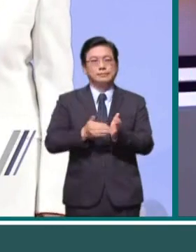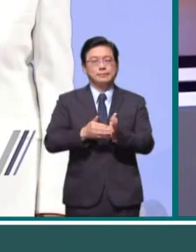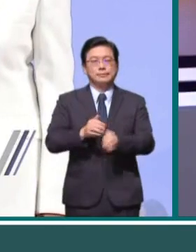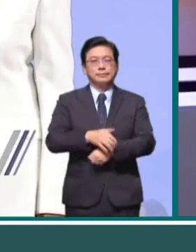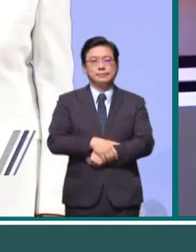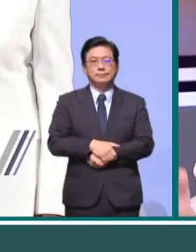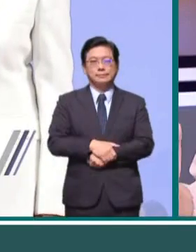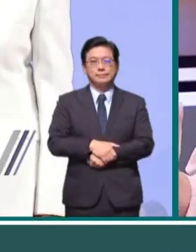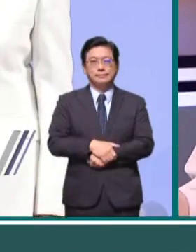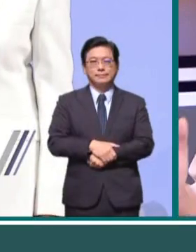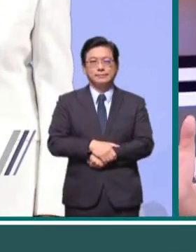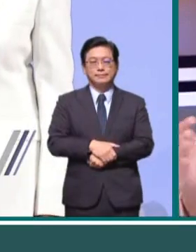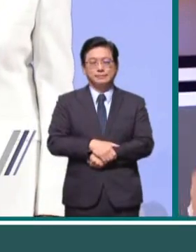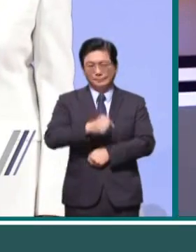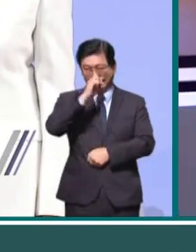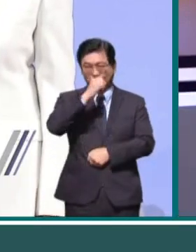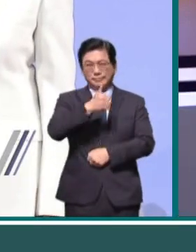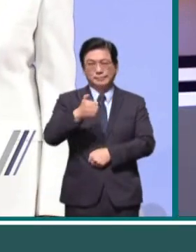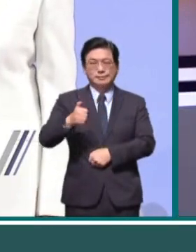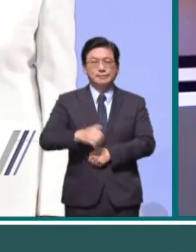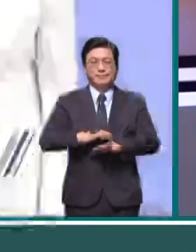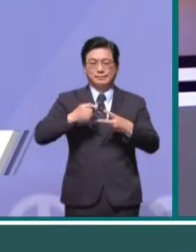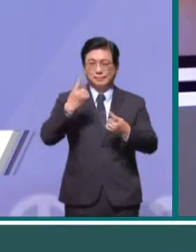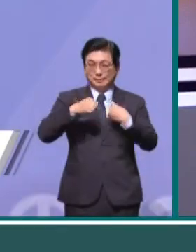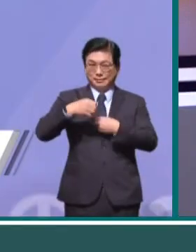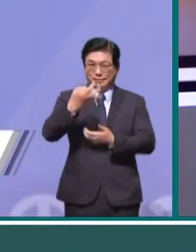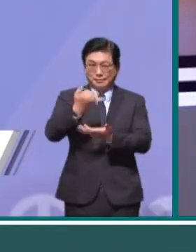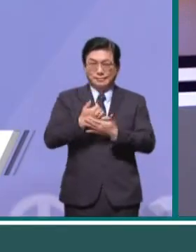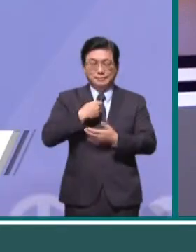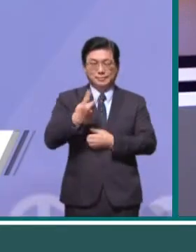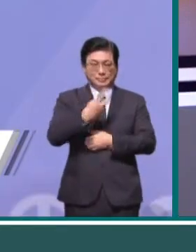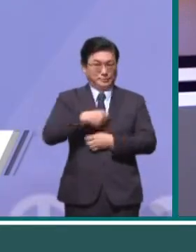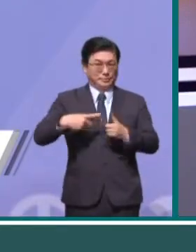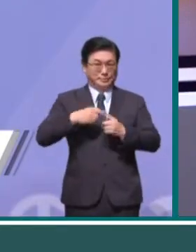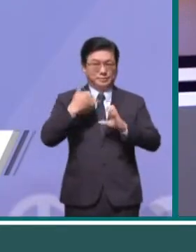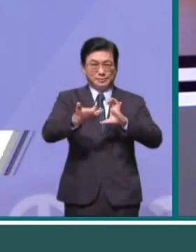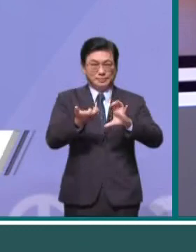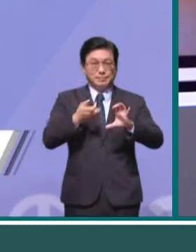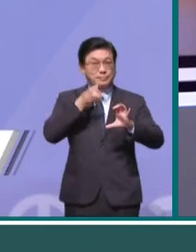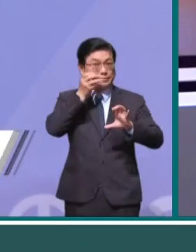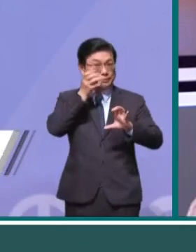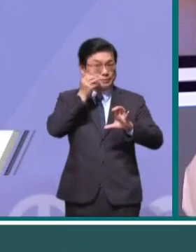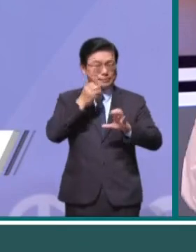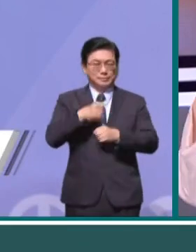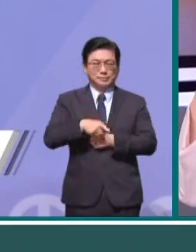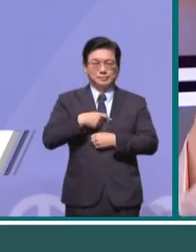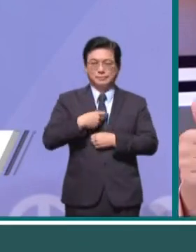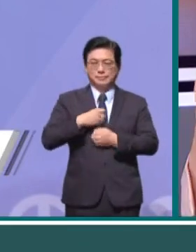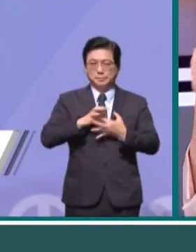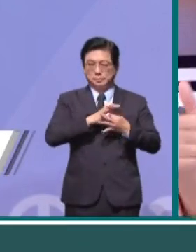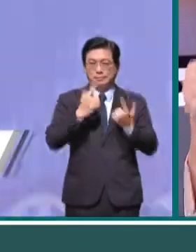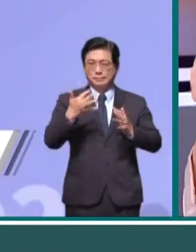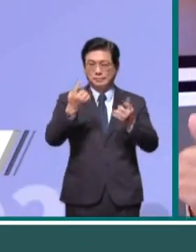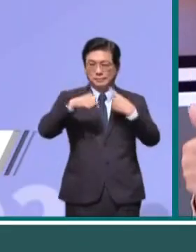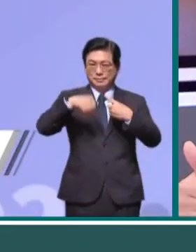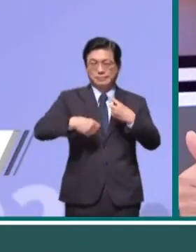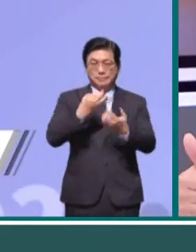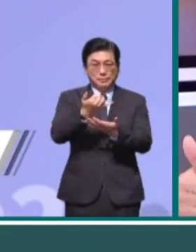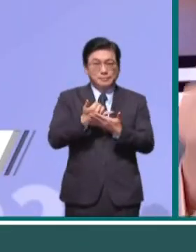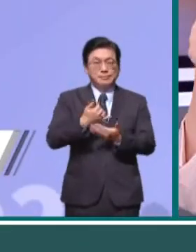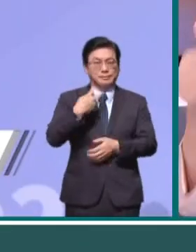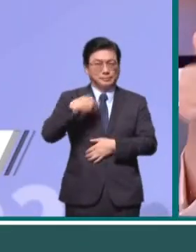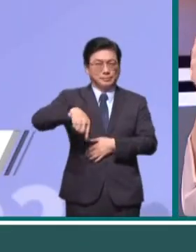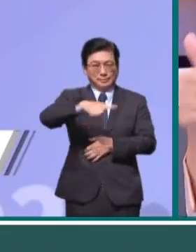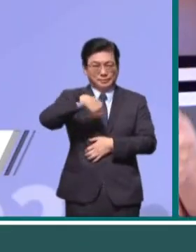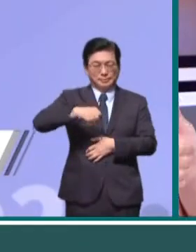西整个在这今天的整个辩论走下来，比较让人家遗憾的是说，一个号称自己最有经